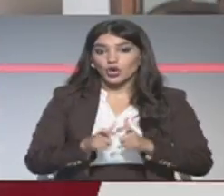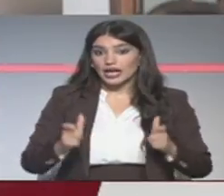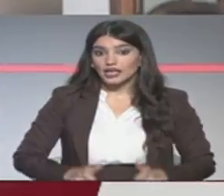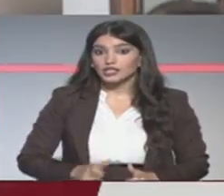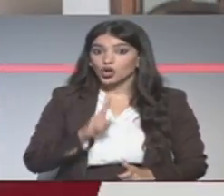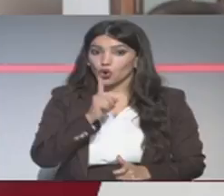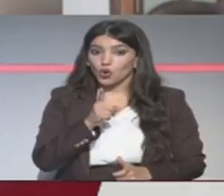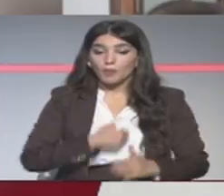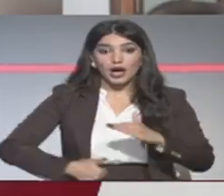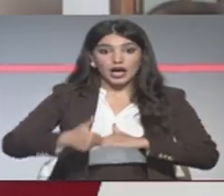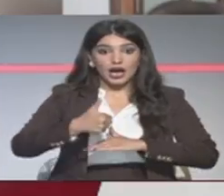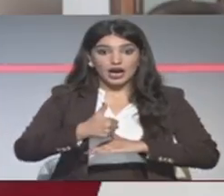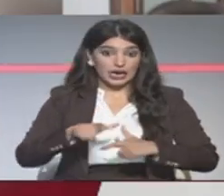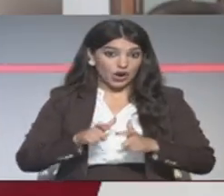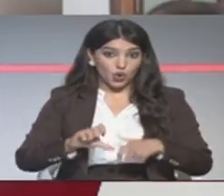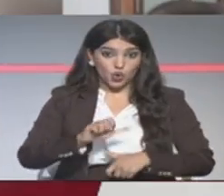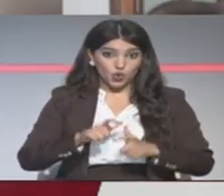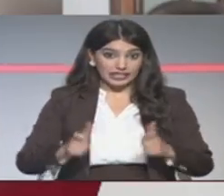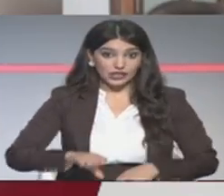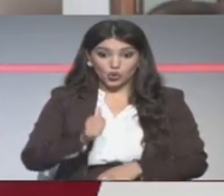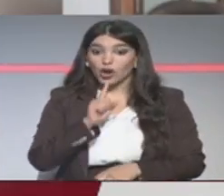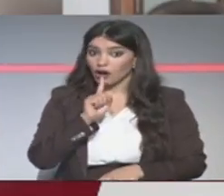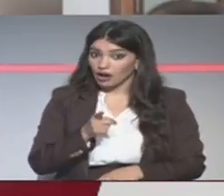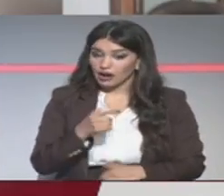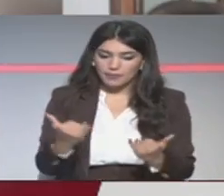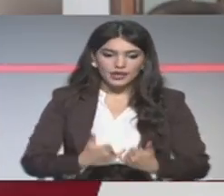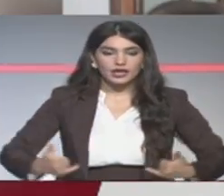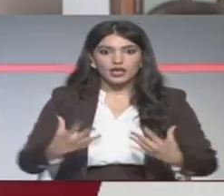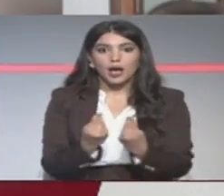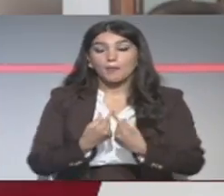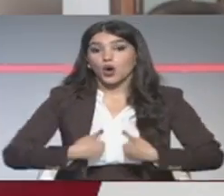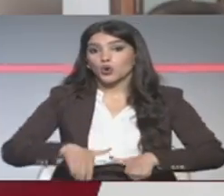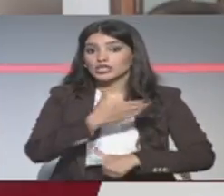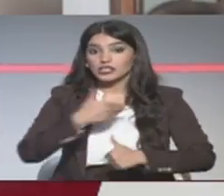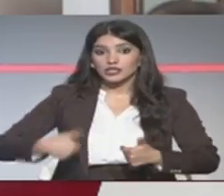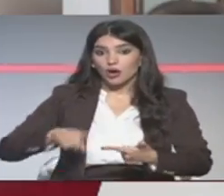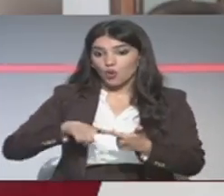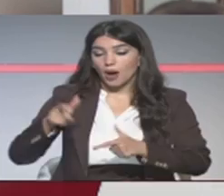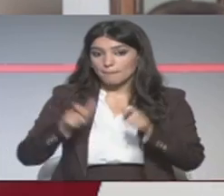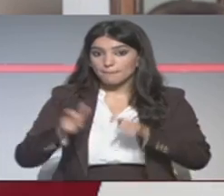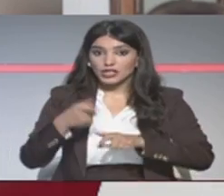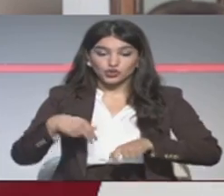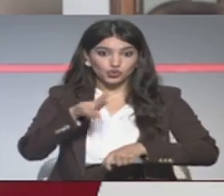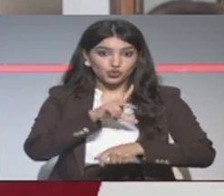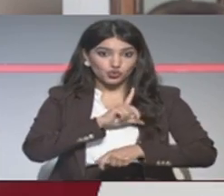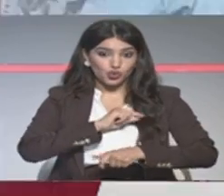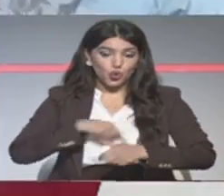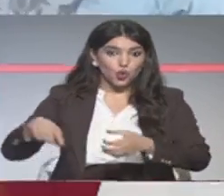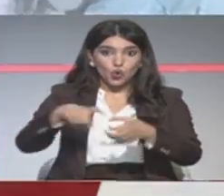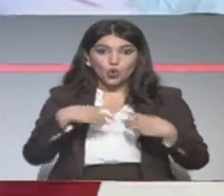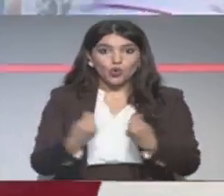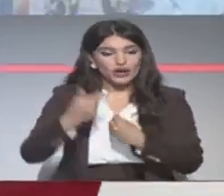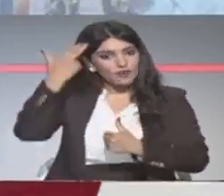فقد قرر رئيس الحكومة هشام المشيشي اليوم لدى اجتماع بوزير الداخلية ومسؤولين أمنيين سامين بقصر